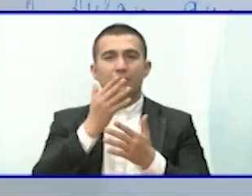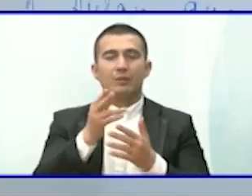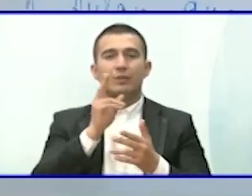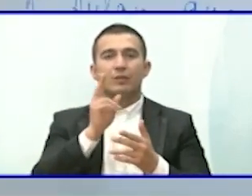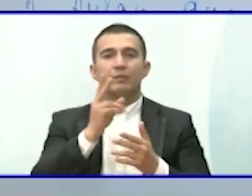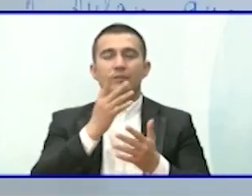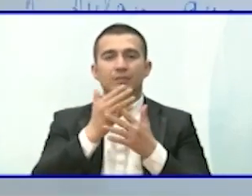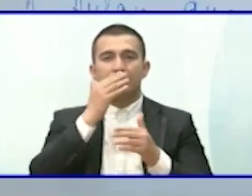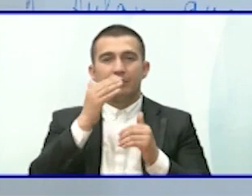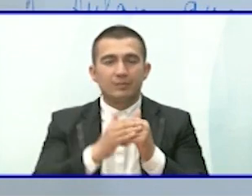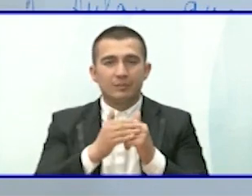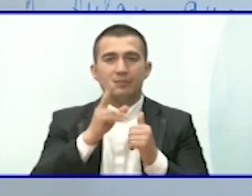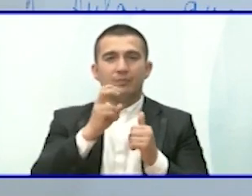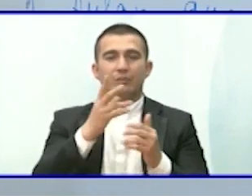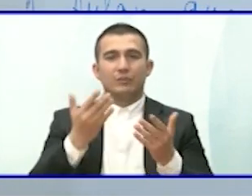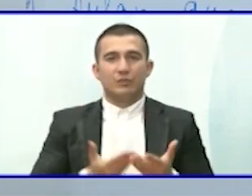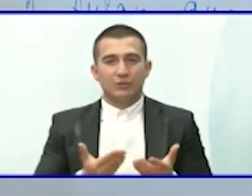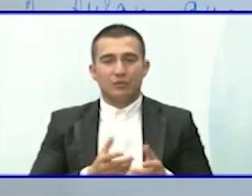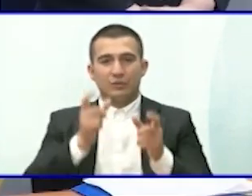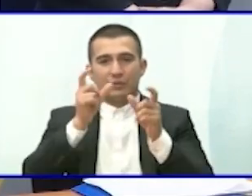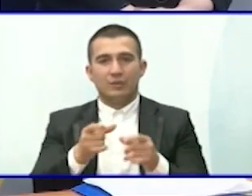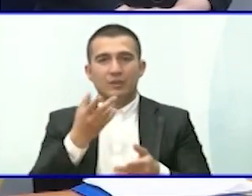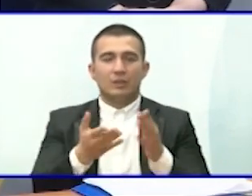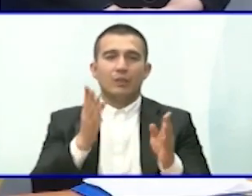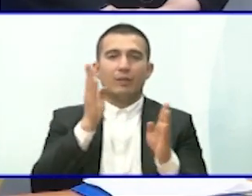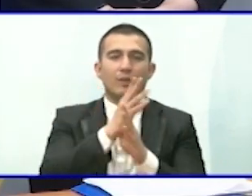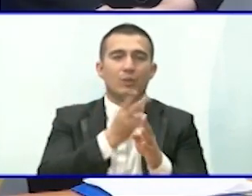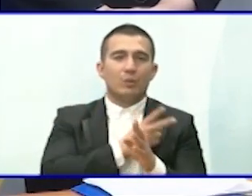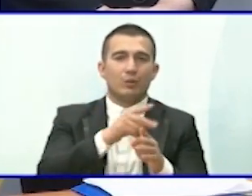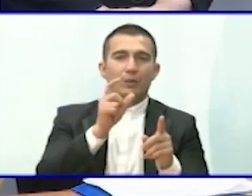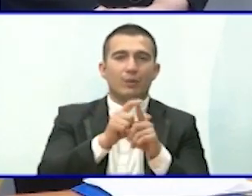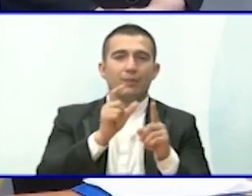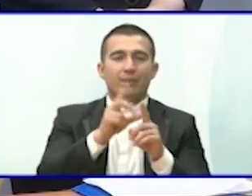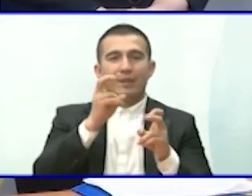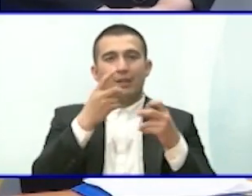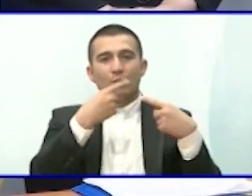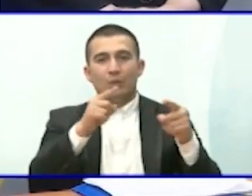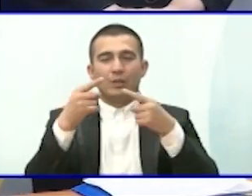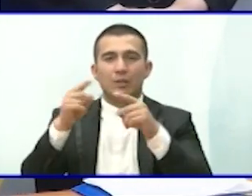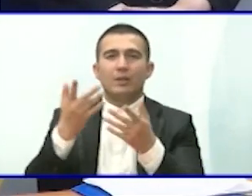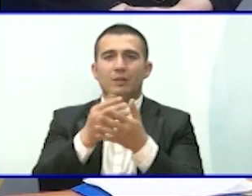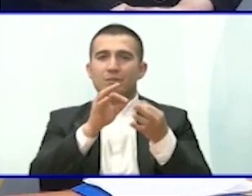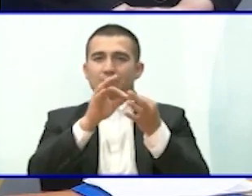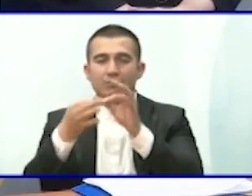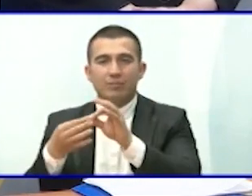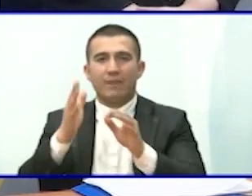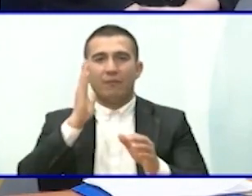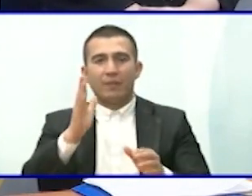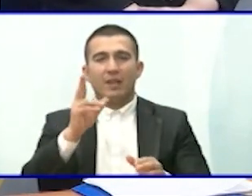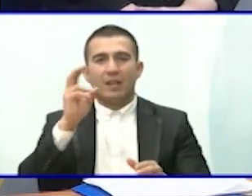употребляются исключительно с предлогами с такими предлогами как в